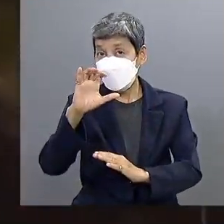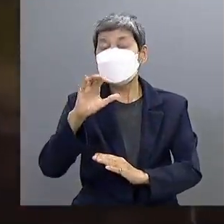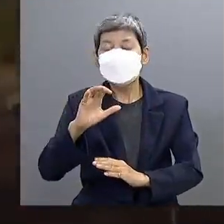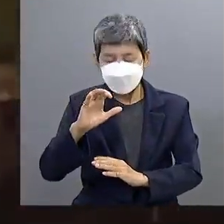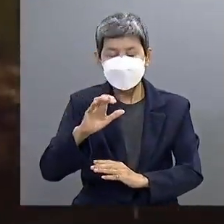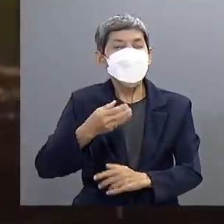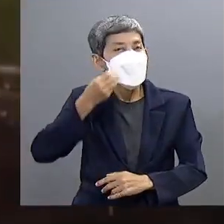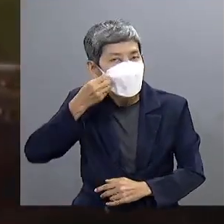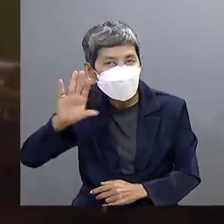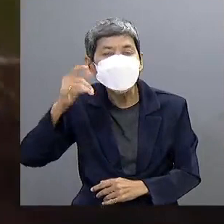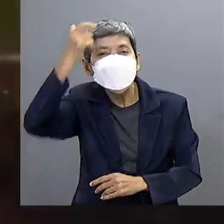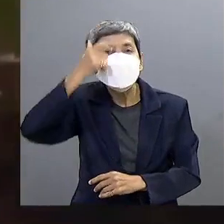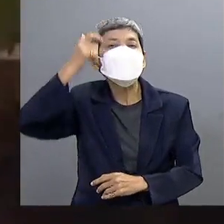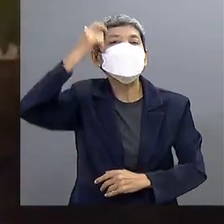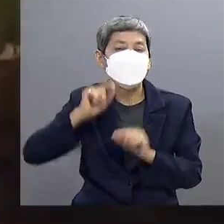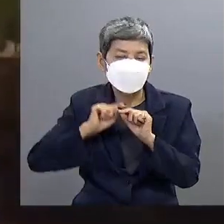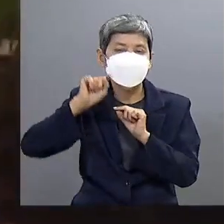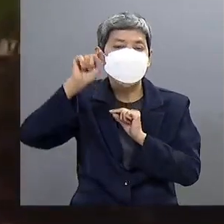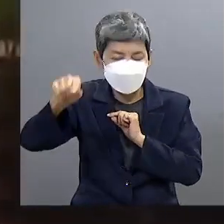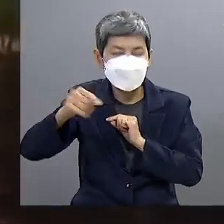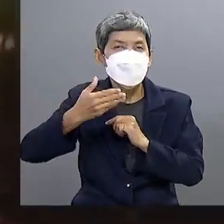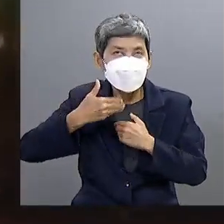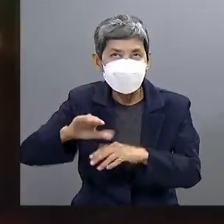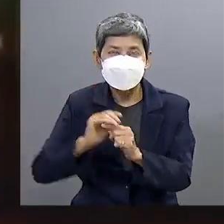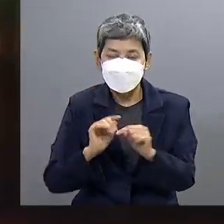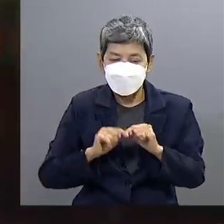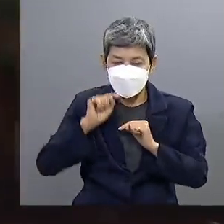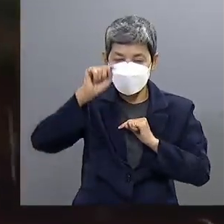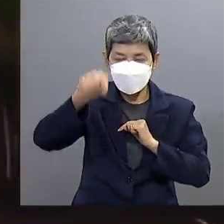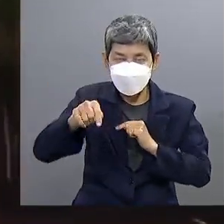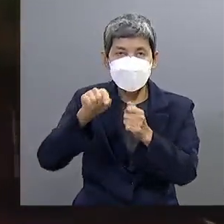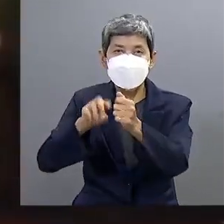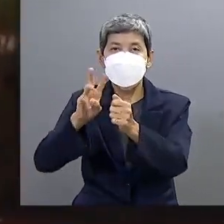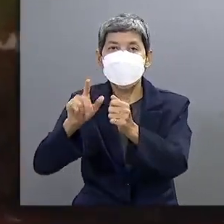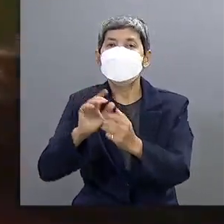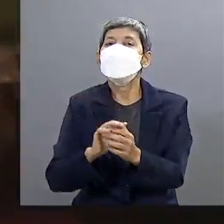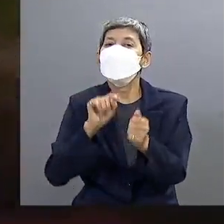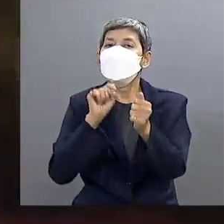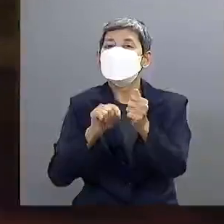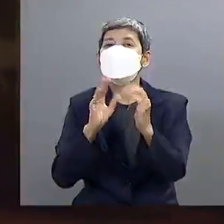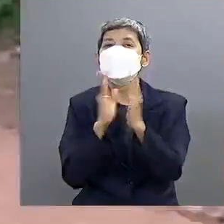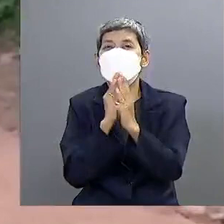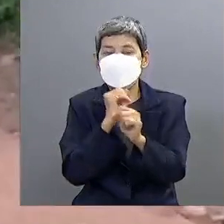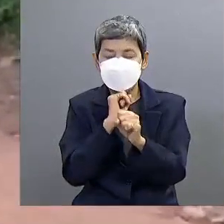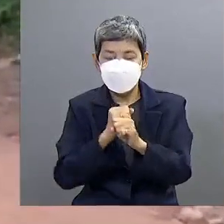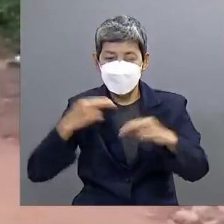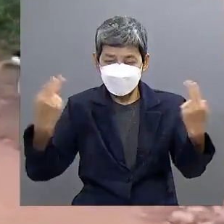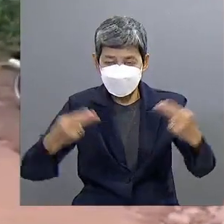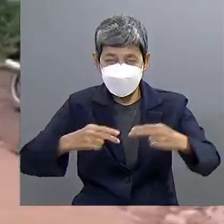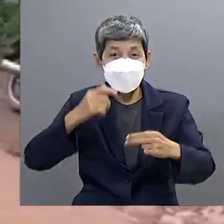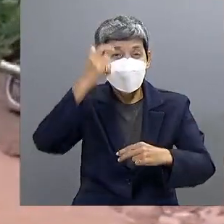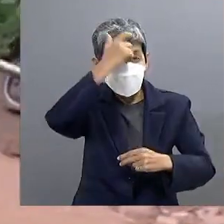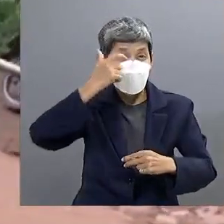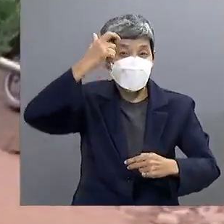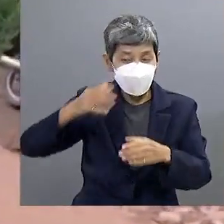กลับภูมิลำเนาไปประเทศเมียนมาร์ตรงข้ามตำบลวาเล่ย์อำเภอพบพระหลังเหตุการณ์สู้รบระหว่างทหารเรียนมากับกองกำลัง